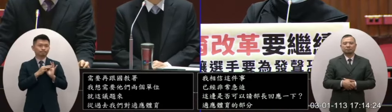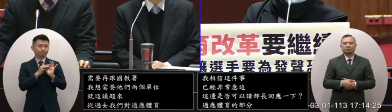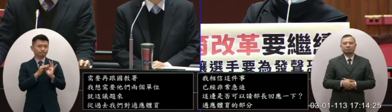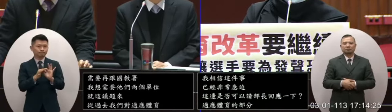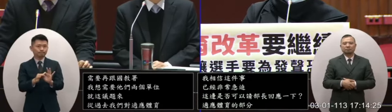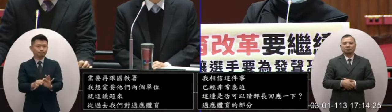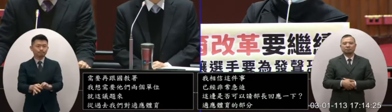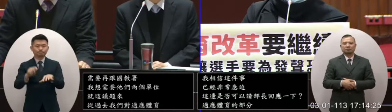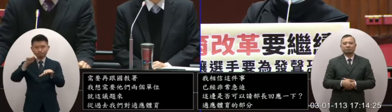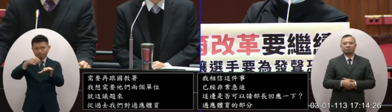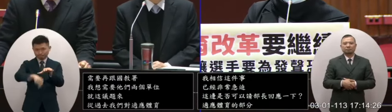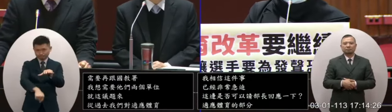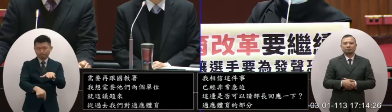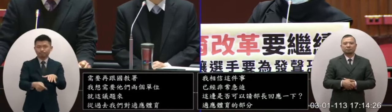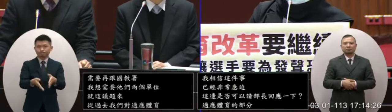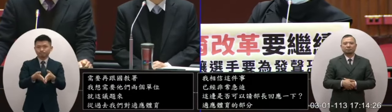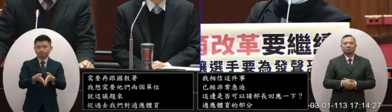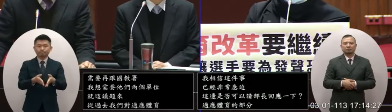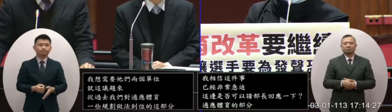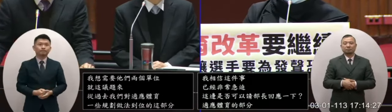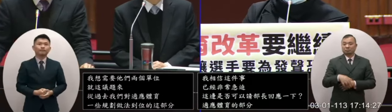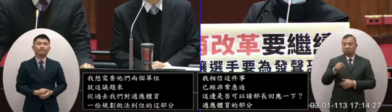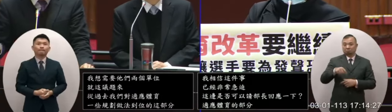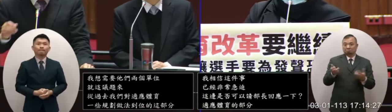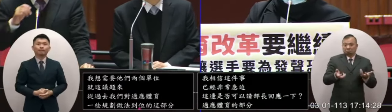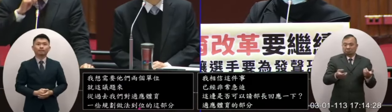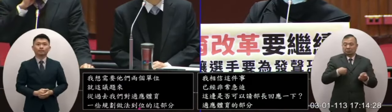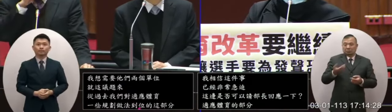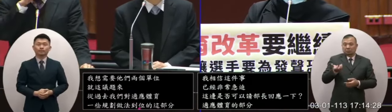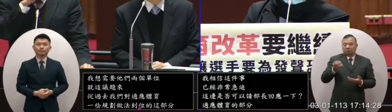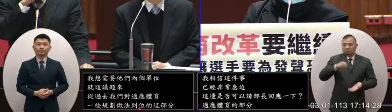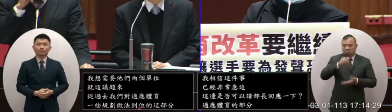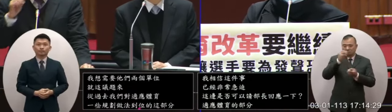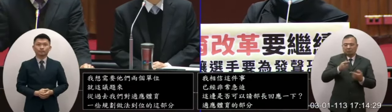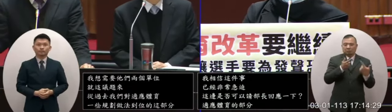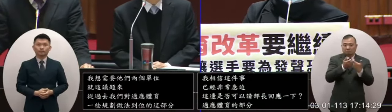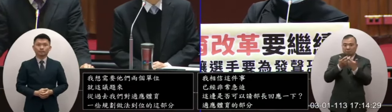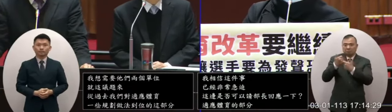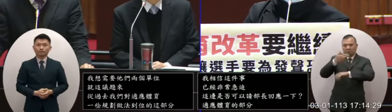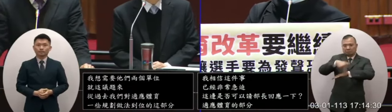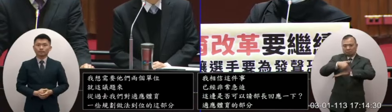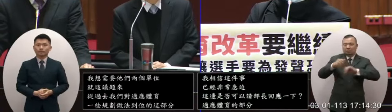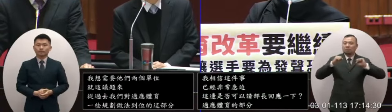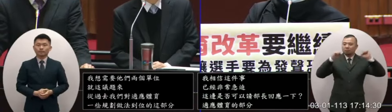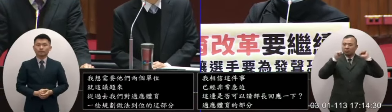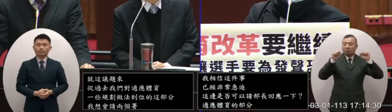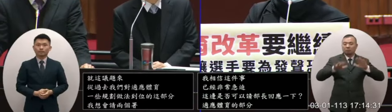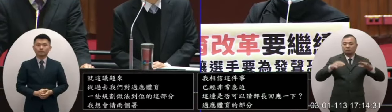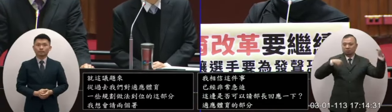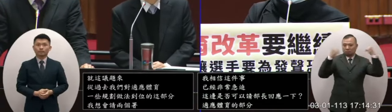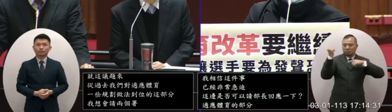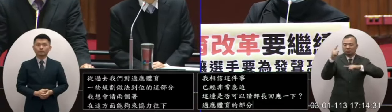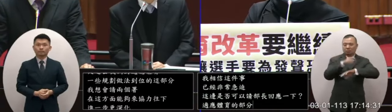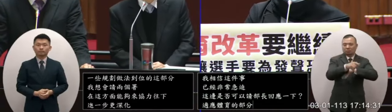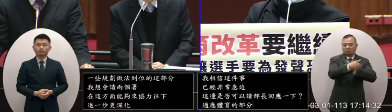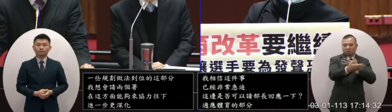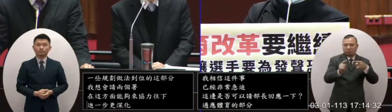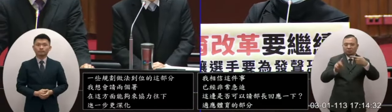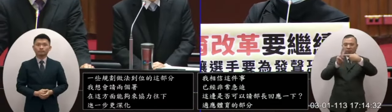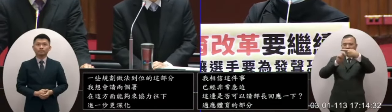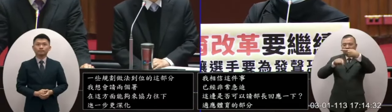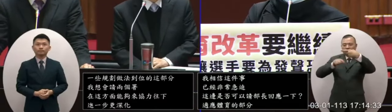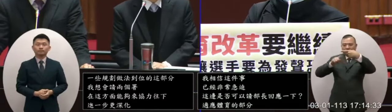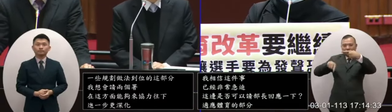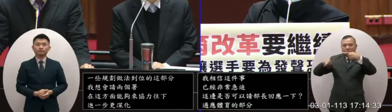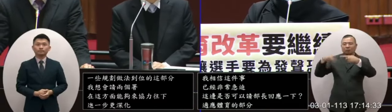的更深化。 好，这个部分呢，我除了我刚刚讲的适应体育之外，今天早上我们办公室也跟范云委员还有陈俊